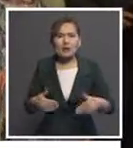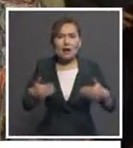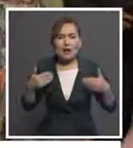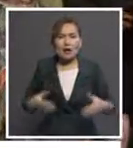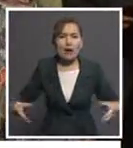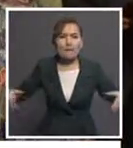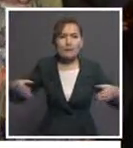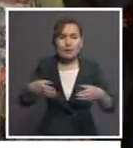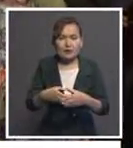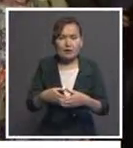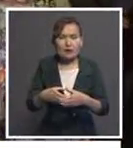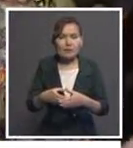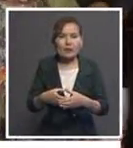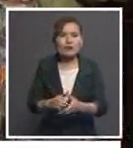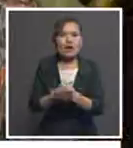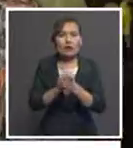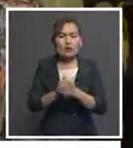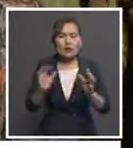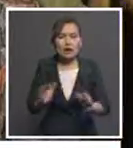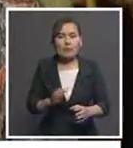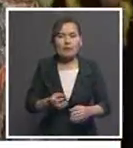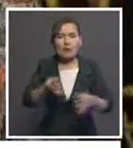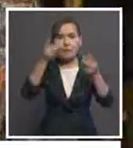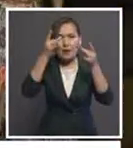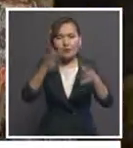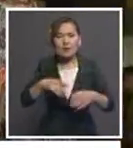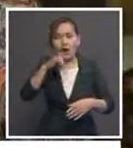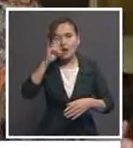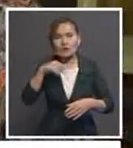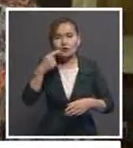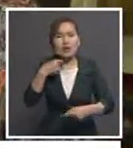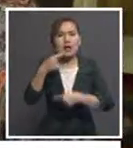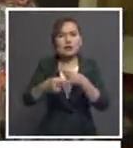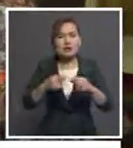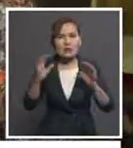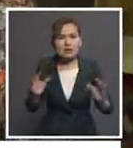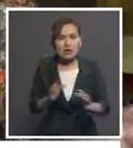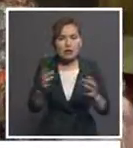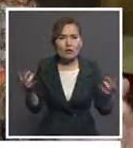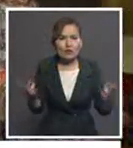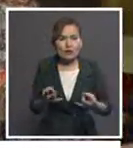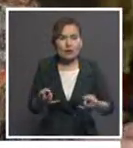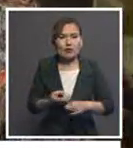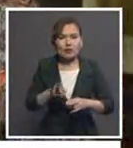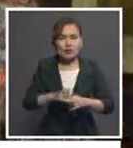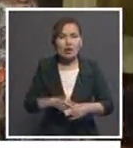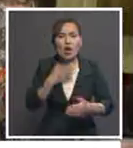бірге енді мәдениетімізді, тілімізді сақтап қалу ғой. Еш тілде тұрсақ та енді